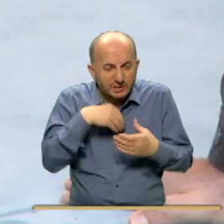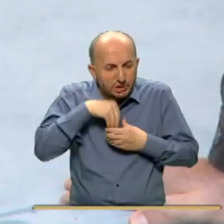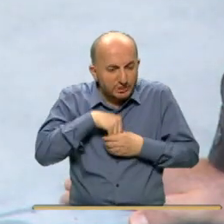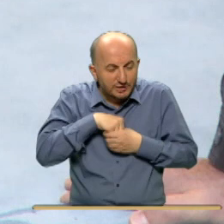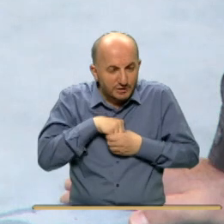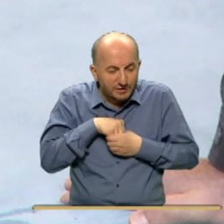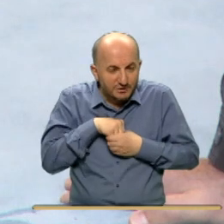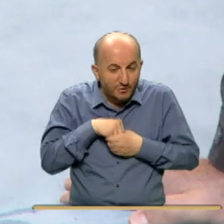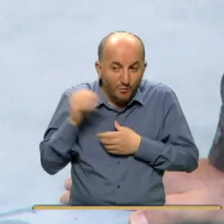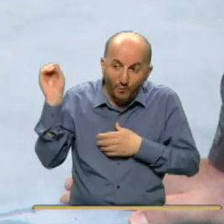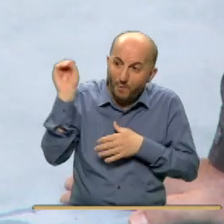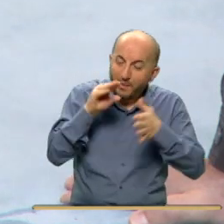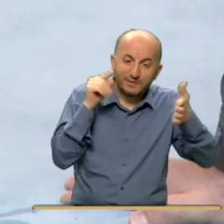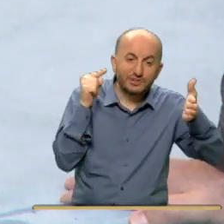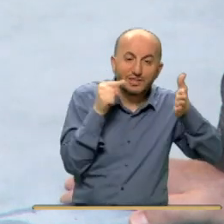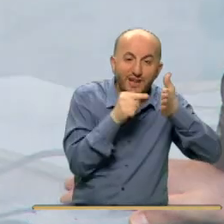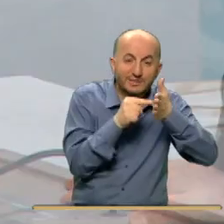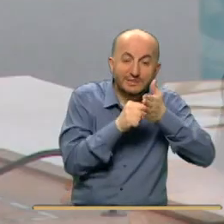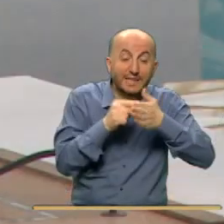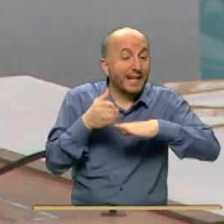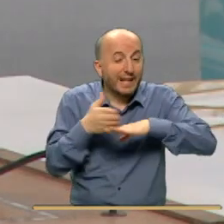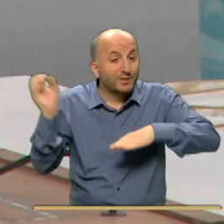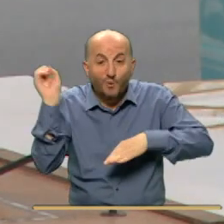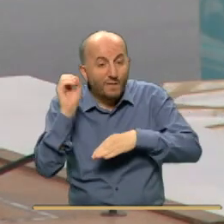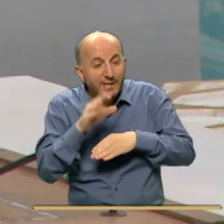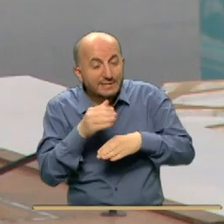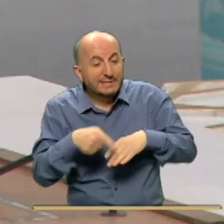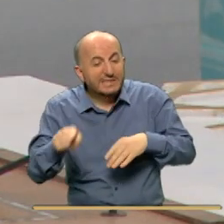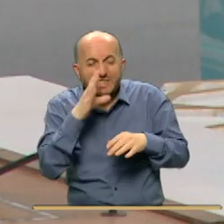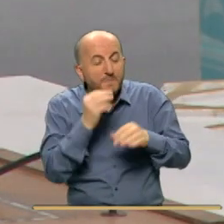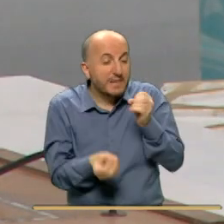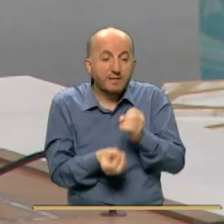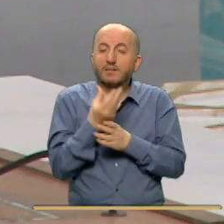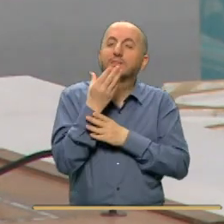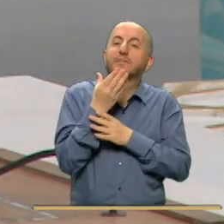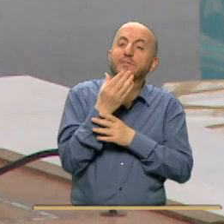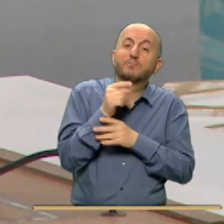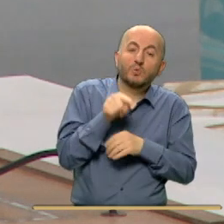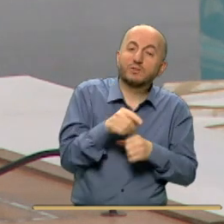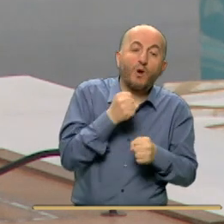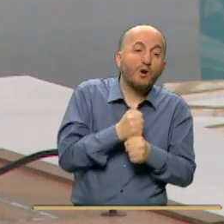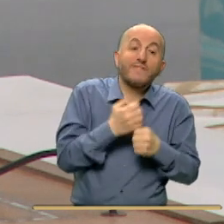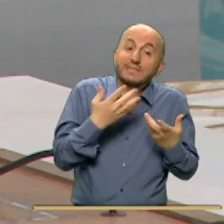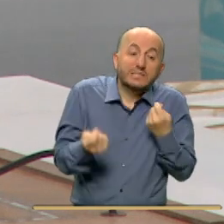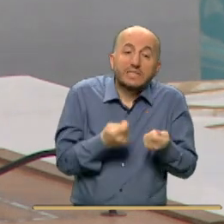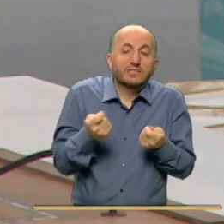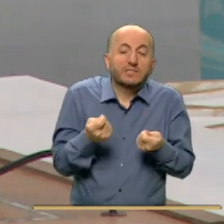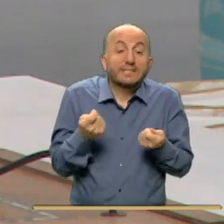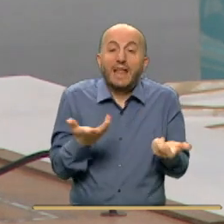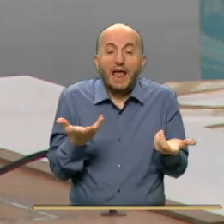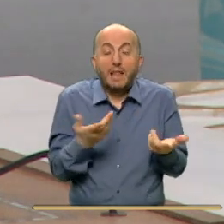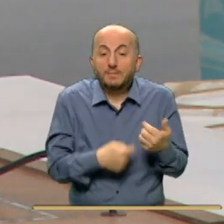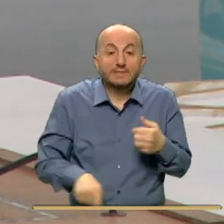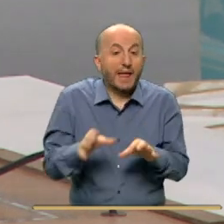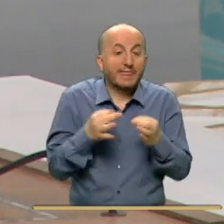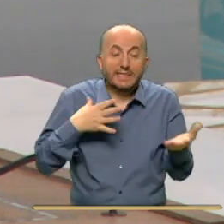cevherinizi, gönderiliş gayenizi, niçin gönderildiniz, sizi kim yarattı, burada görevimiz ne, işlevimiz, fonksiyonumuz ne,